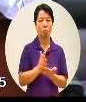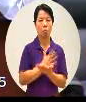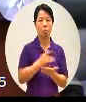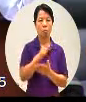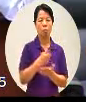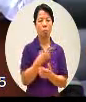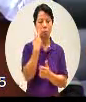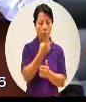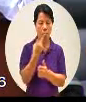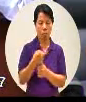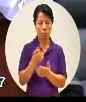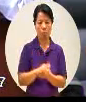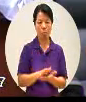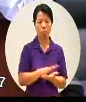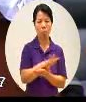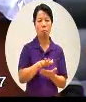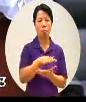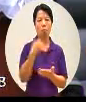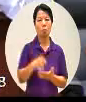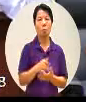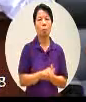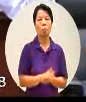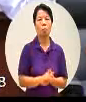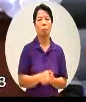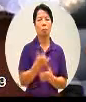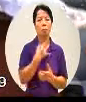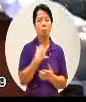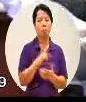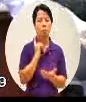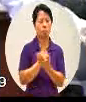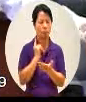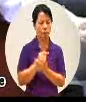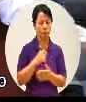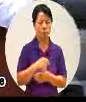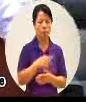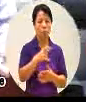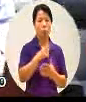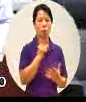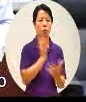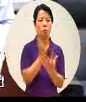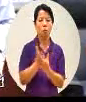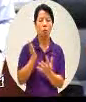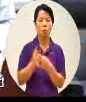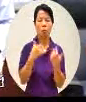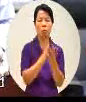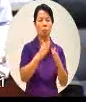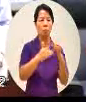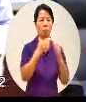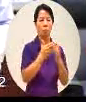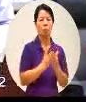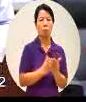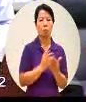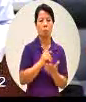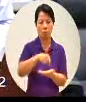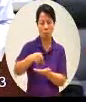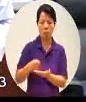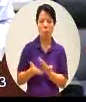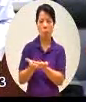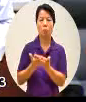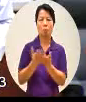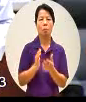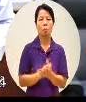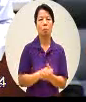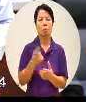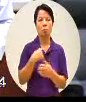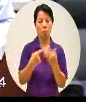些腐烂的情形呢。你每个月去搞招单，好好拢爱准备一堆资料给恁看，恁每天拢出一个目睭、出一